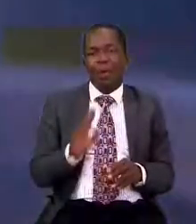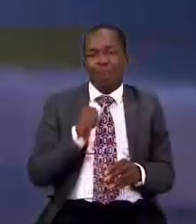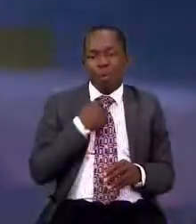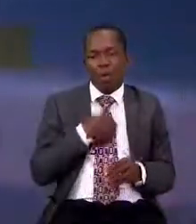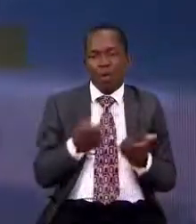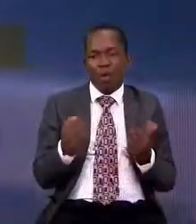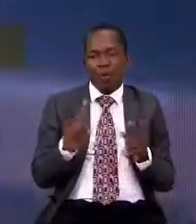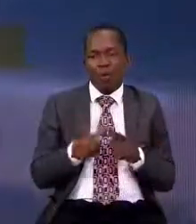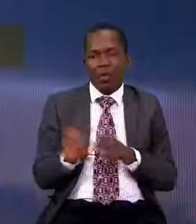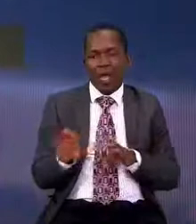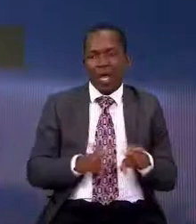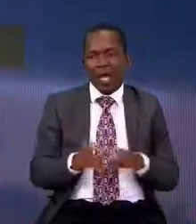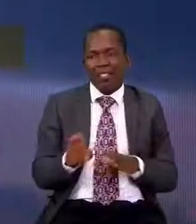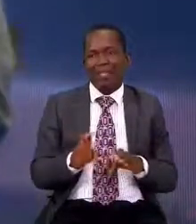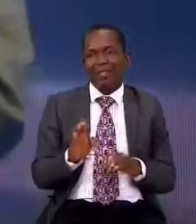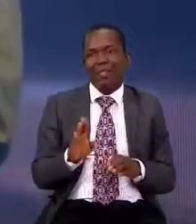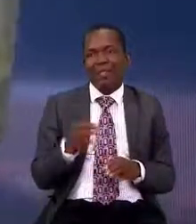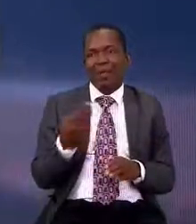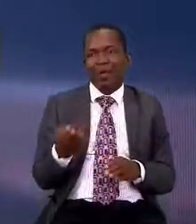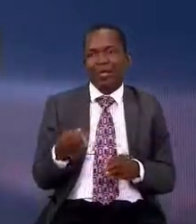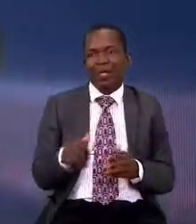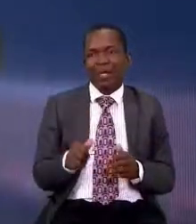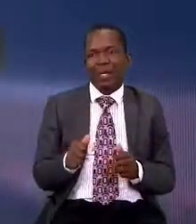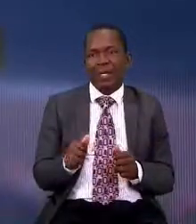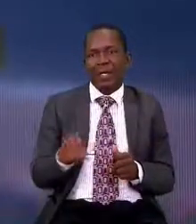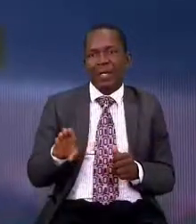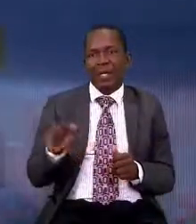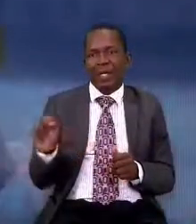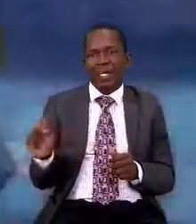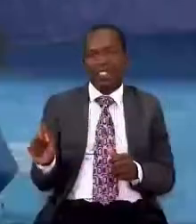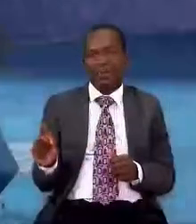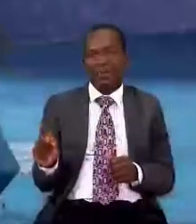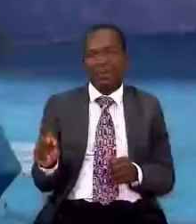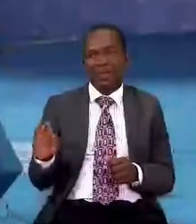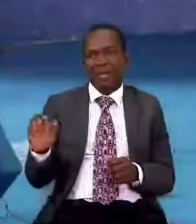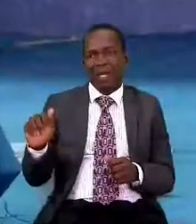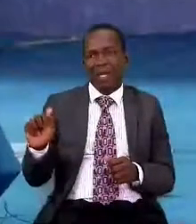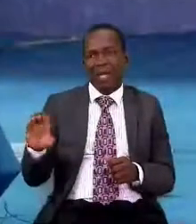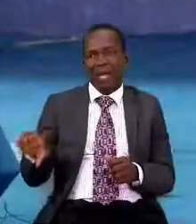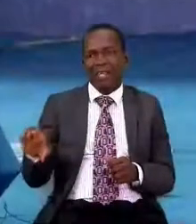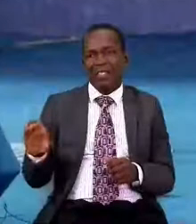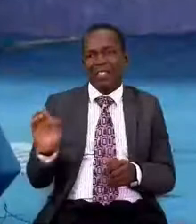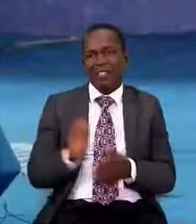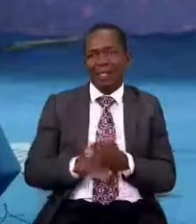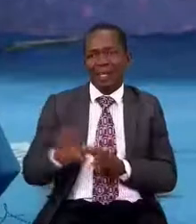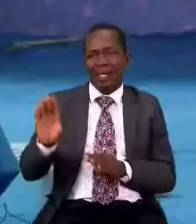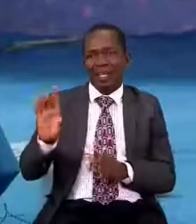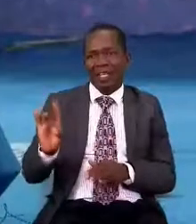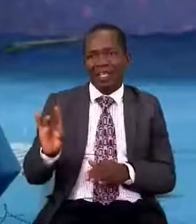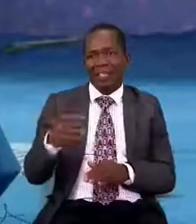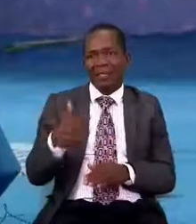8, Actes des Apôtres. Chapitre 8, je lis le verset 5. Actes